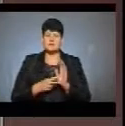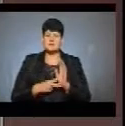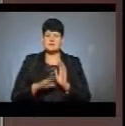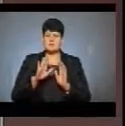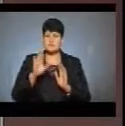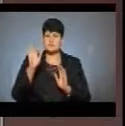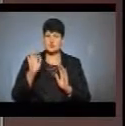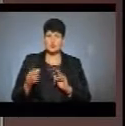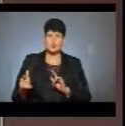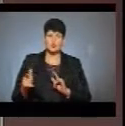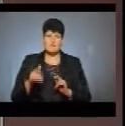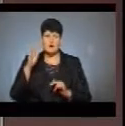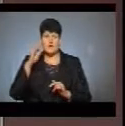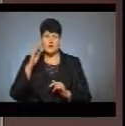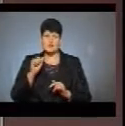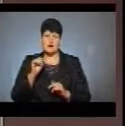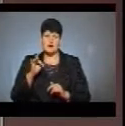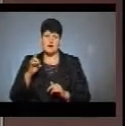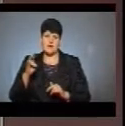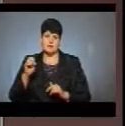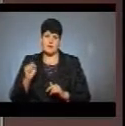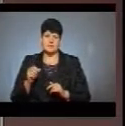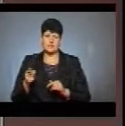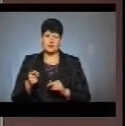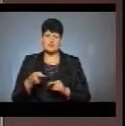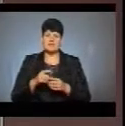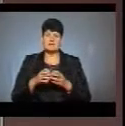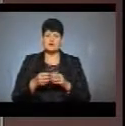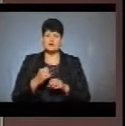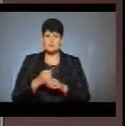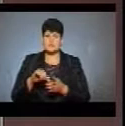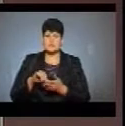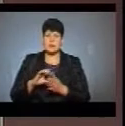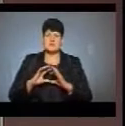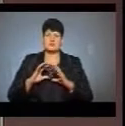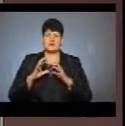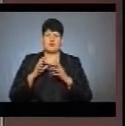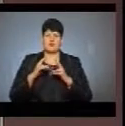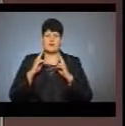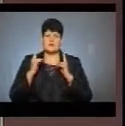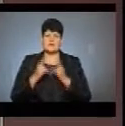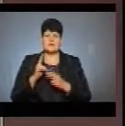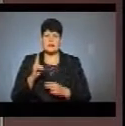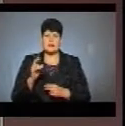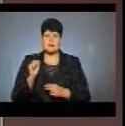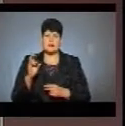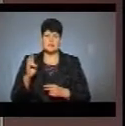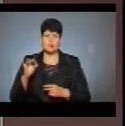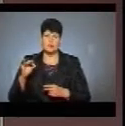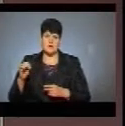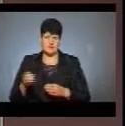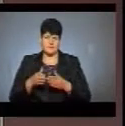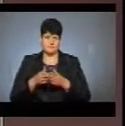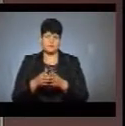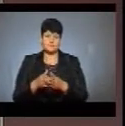85% готова водна арена в Тернополі. Такий висновок зробили представники Міжнародної федерації каної Аднан Алієв та Мартін